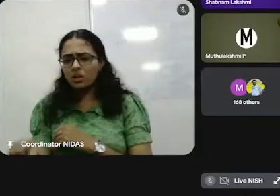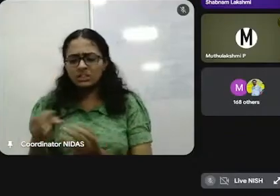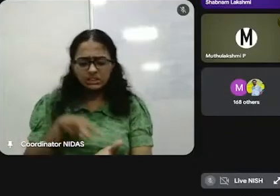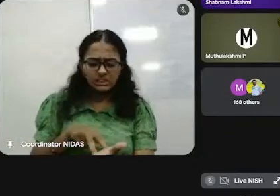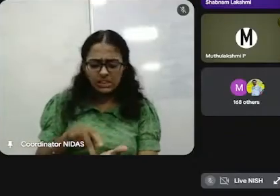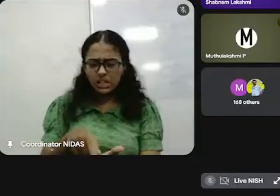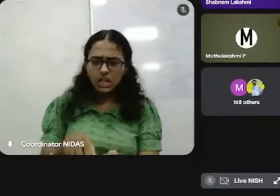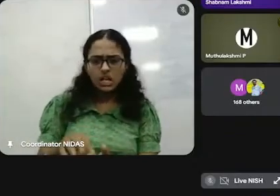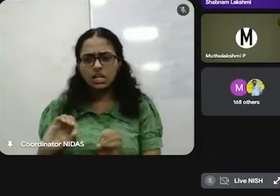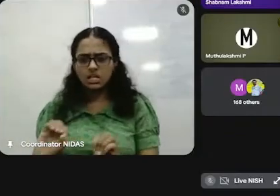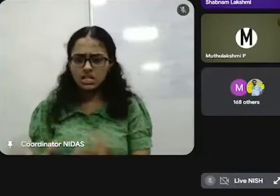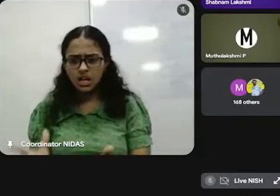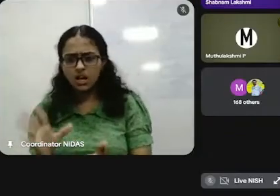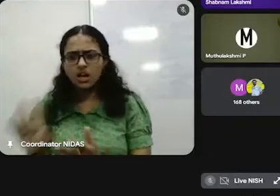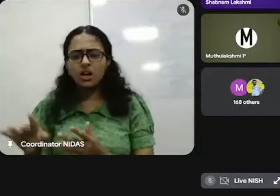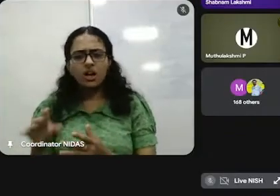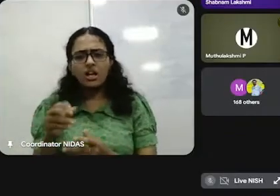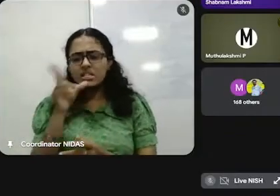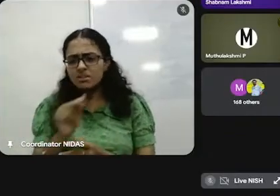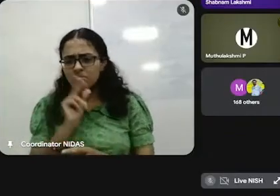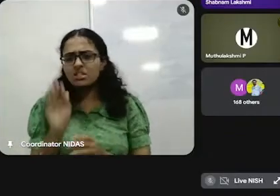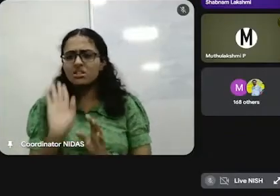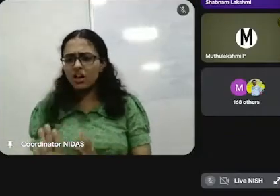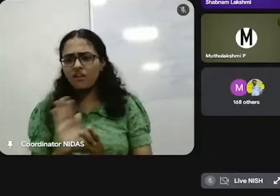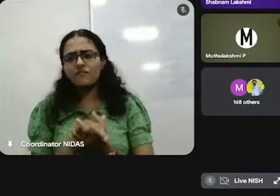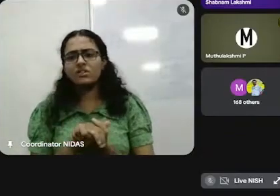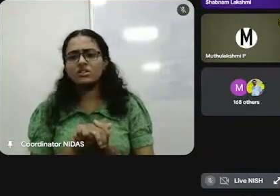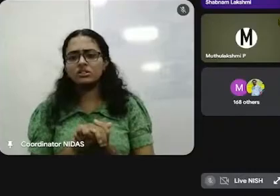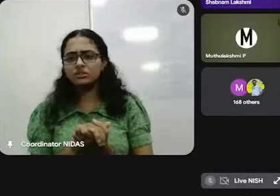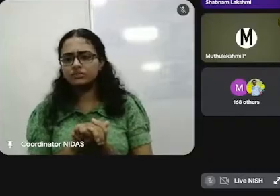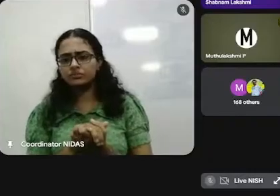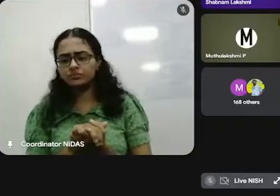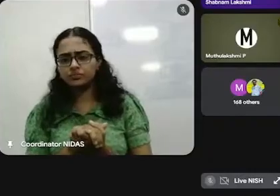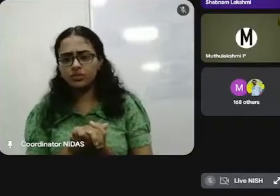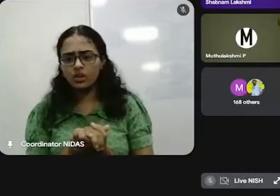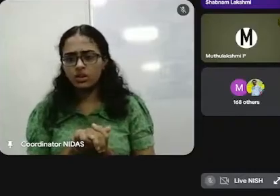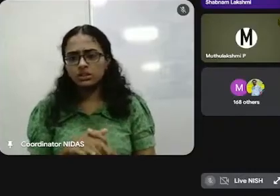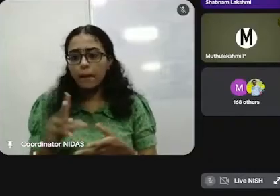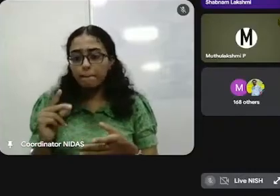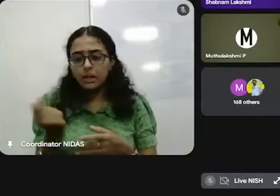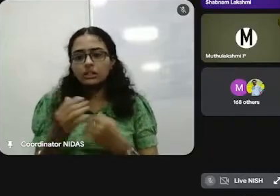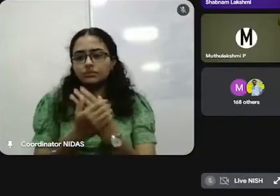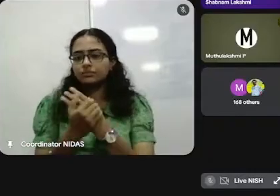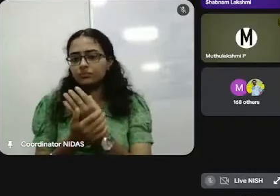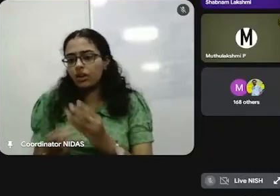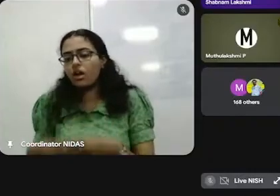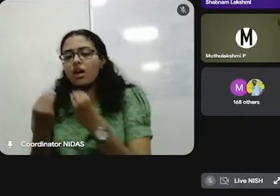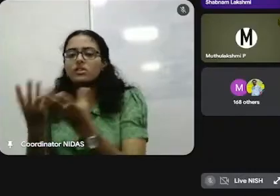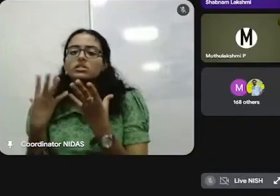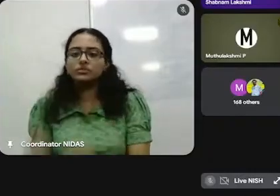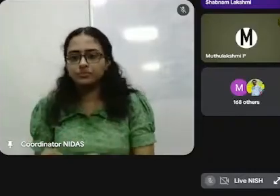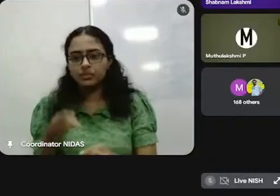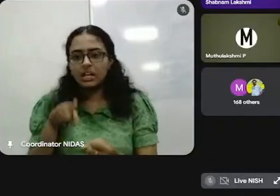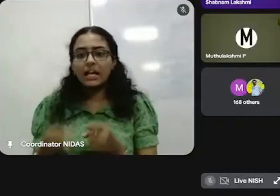തുടങ്ങി. സ്ലറിന്റെ സ്പീച്ചും കാര്യങ്ങളും ഒക്കെ ഉണ്ടായിരുന്നു. അതുകൊണ്ട് എത്രയും പെട്ടെന്ന് ട്രീറ്റ്മെന്റ് കൊടുക്കുക എന്നുള്ളതാണ് ചെയ്യേണ്ടത്. പക്ഷെ ഇതുപോലത്തെ